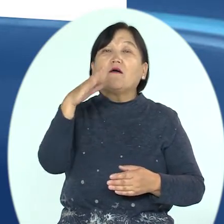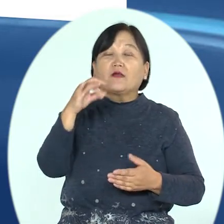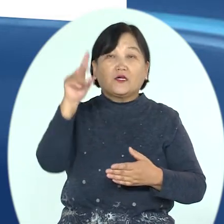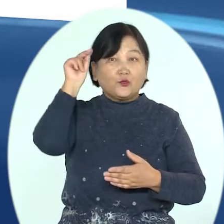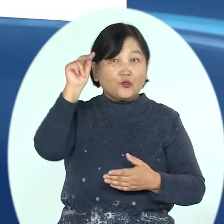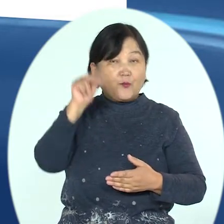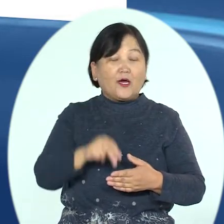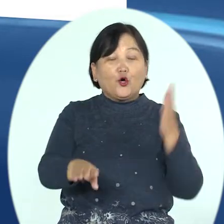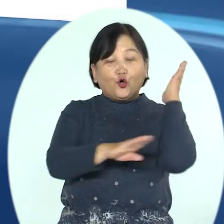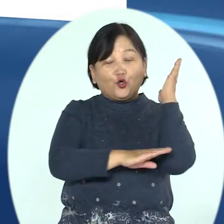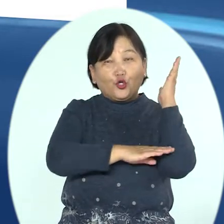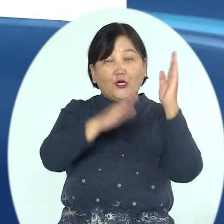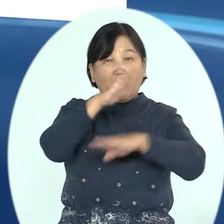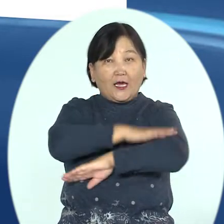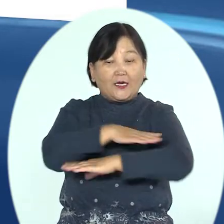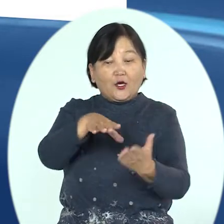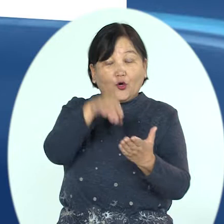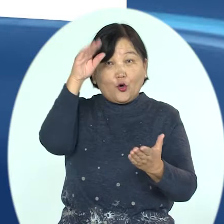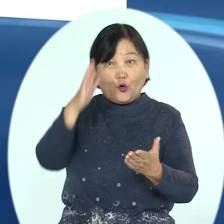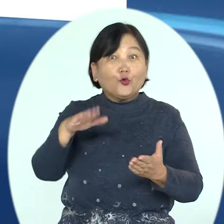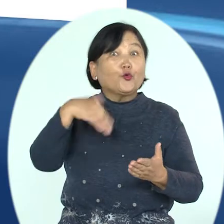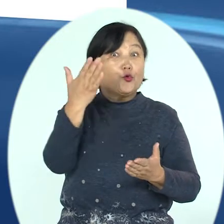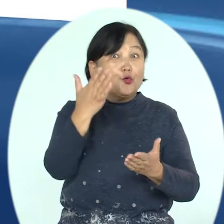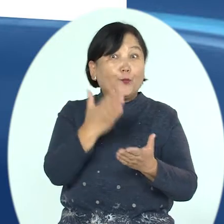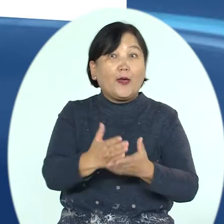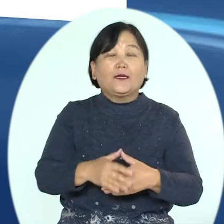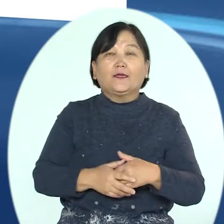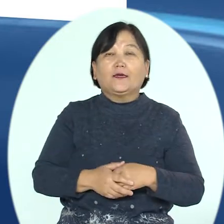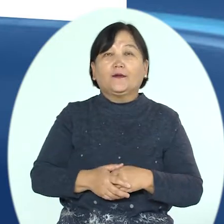За энэ оюутны хөгжлийн зээлийн